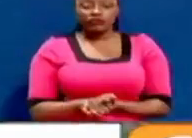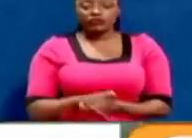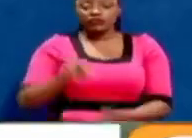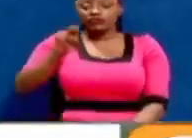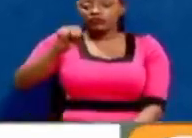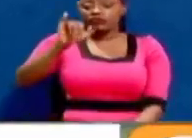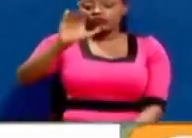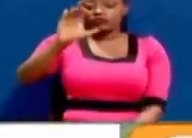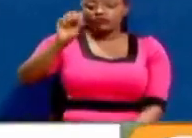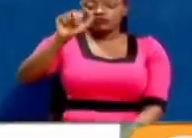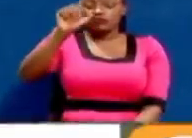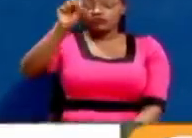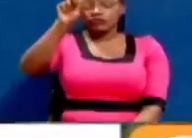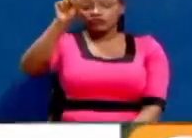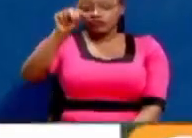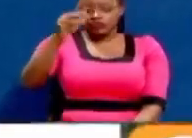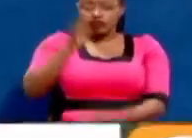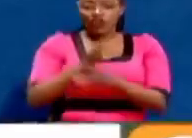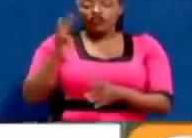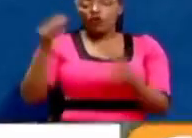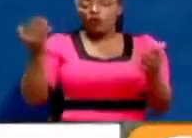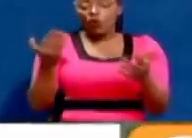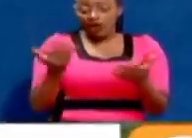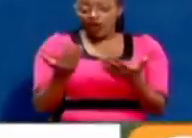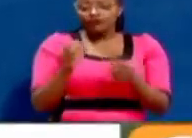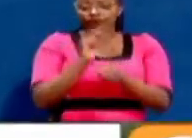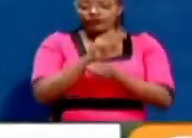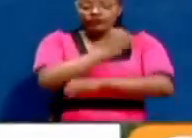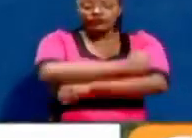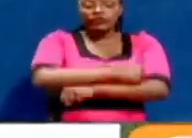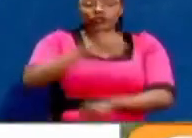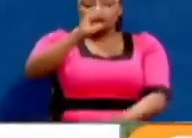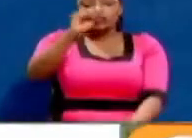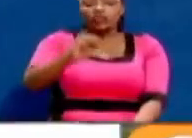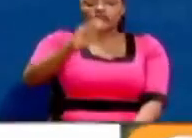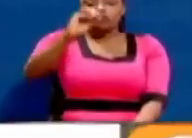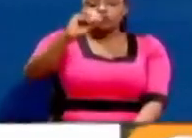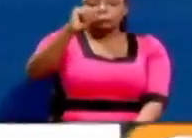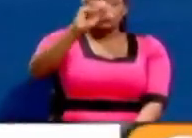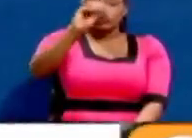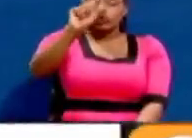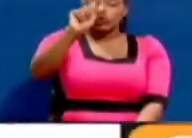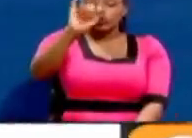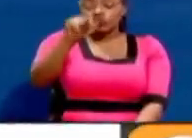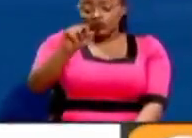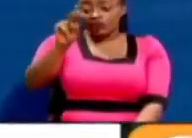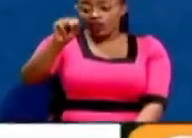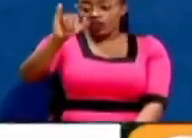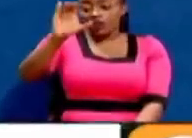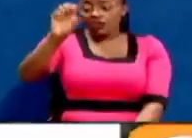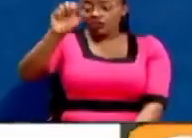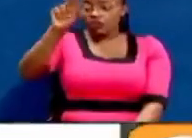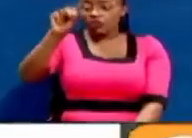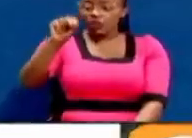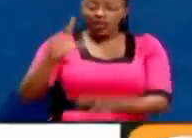Nixon Edung ni mtahiniwa wa kidato cha nne katika shule ya upili ya Songot kule Lokichogio. Nixon, ambaye ni mkazi